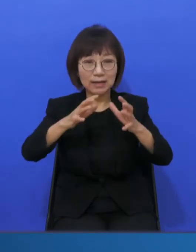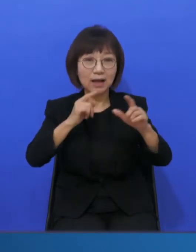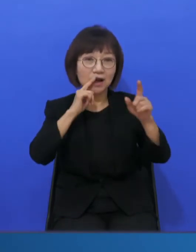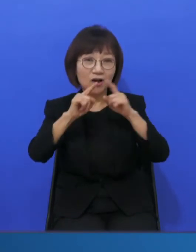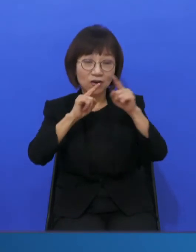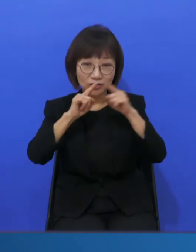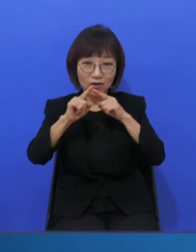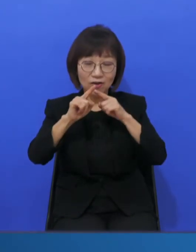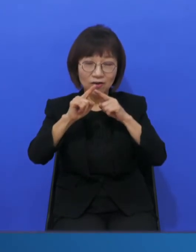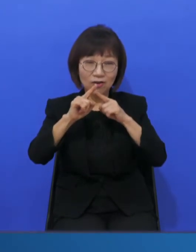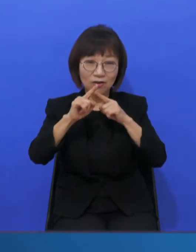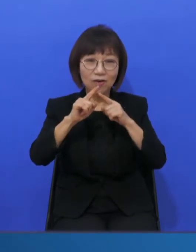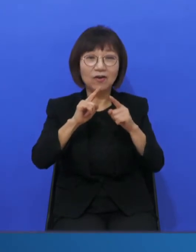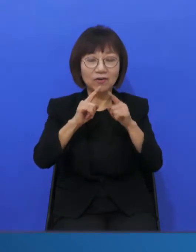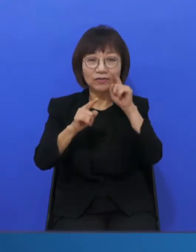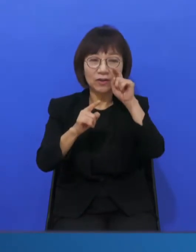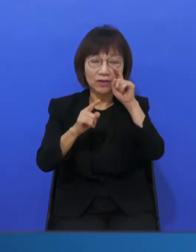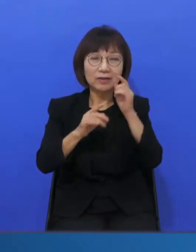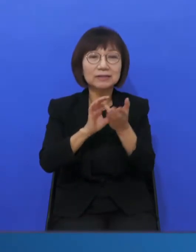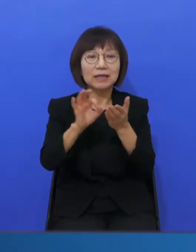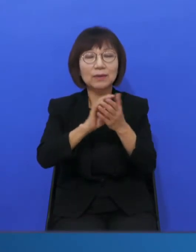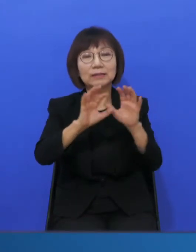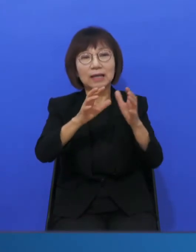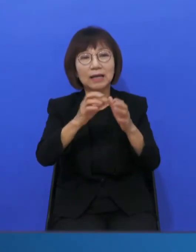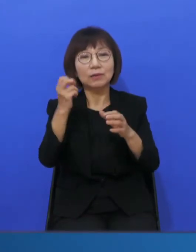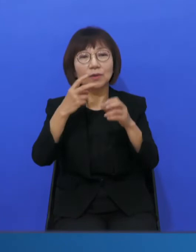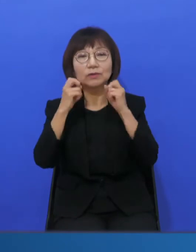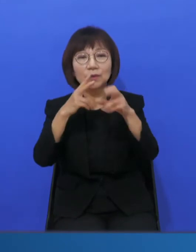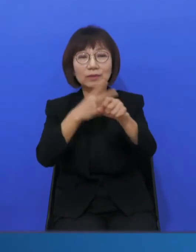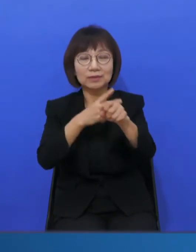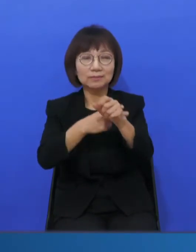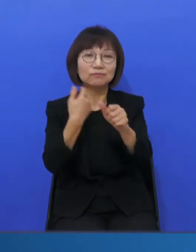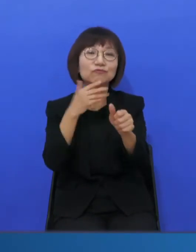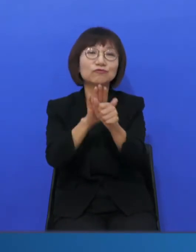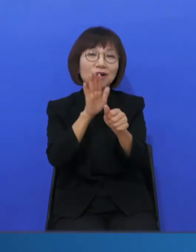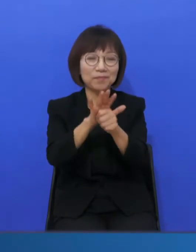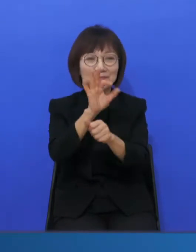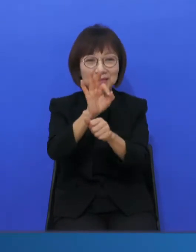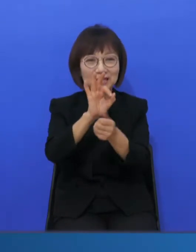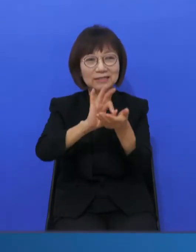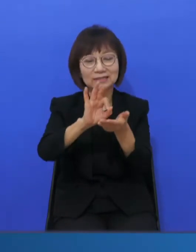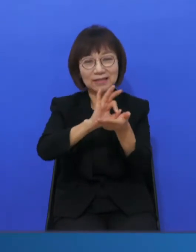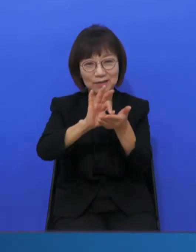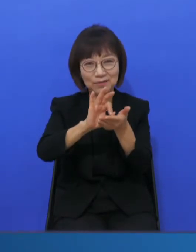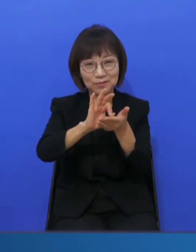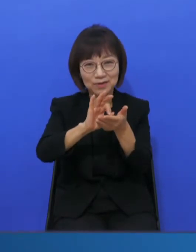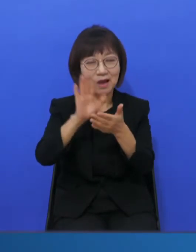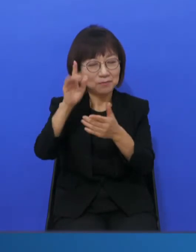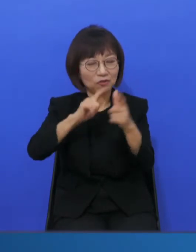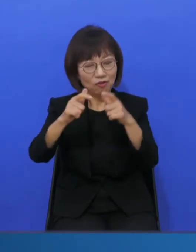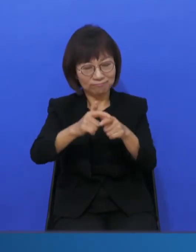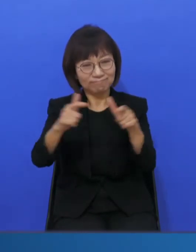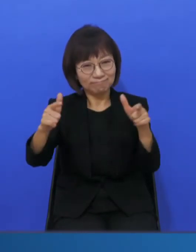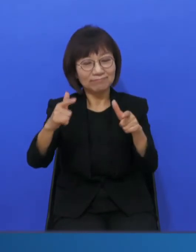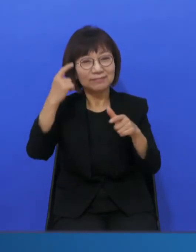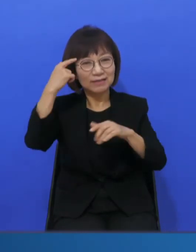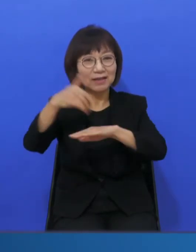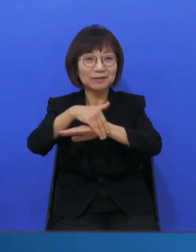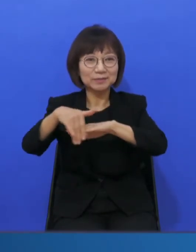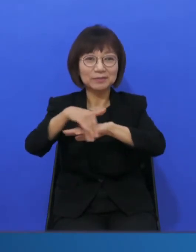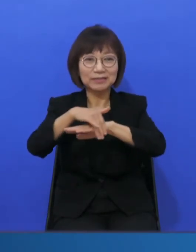언어권 자료 제작비와 선교사님의 선교 후원비 등으로 재환원하는 중이며 그 범위를 더욱 확대하려고